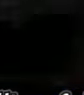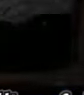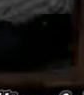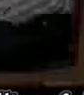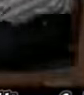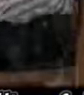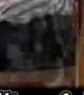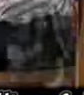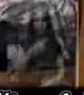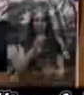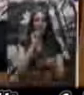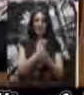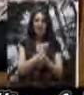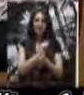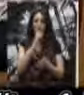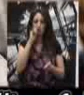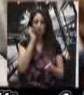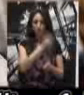سجن ظلم